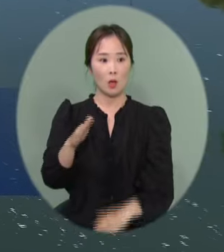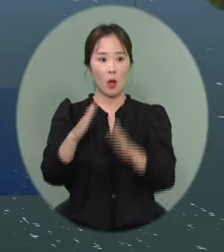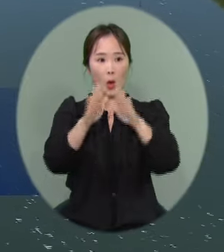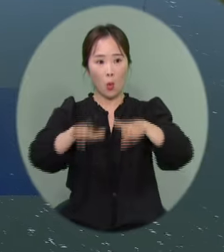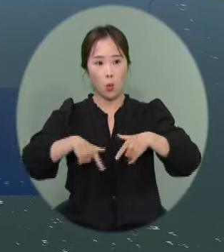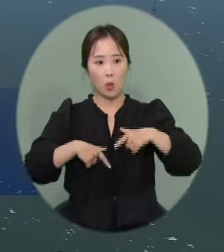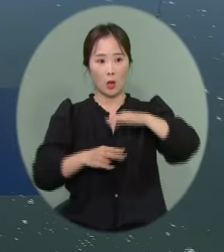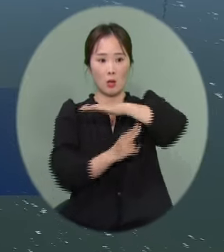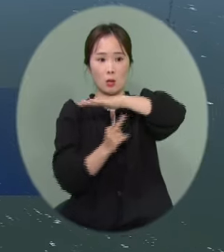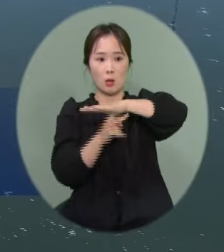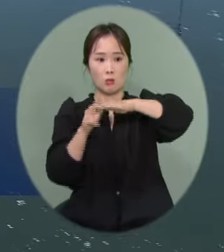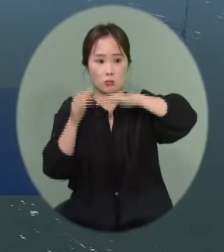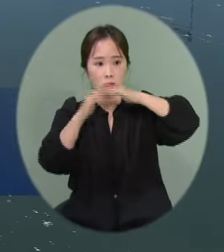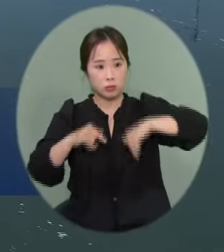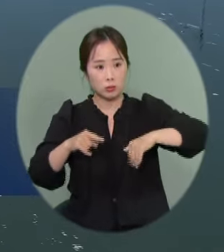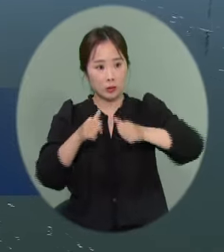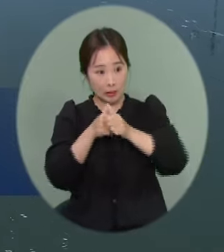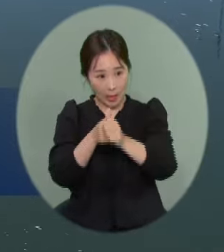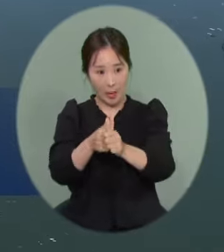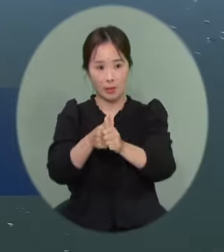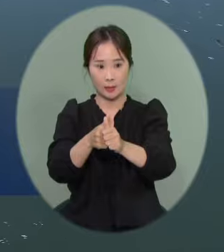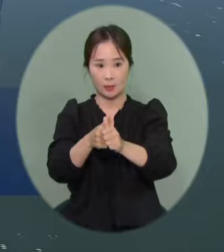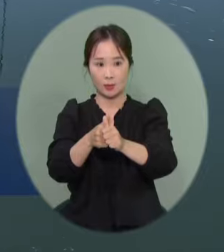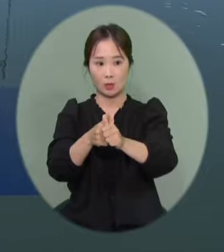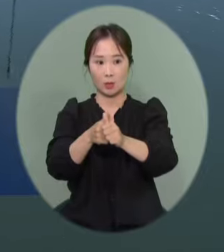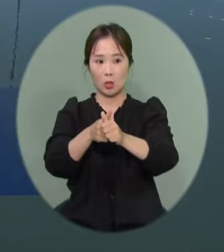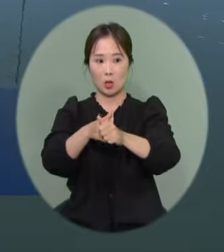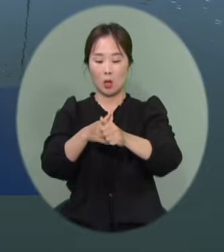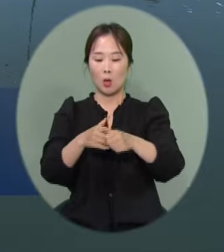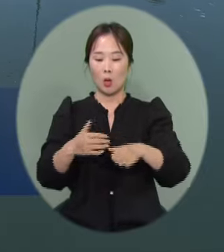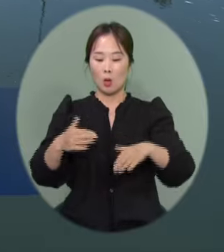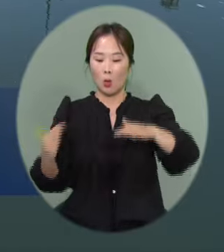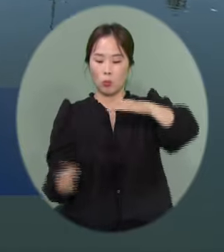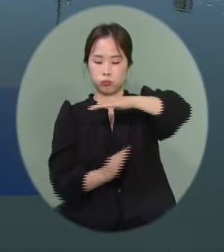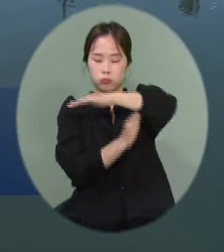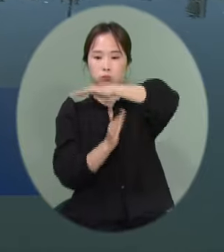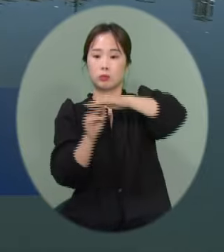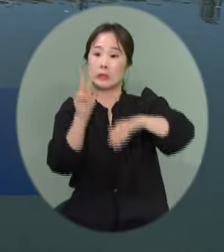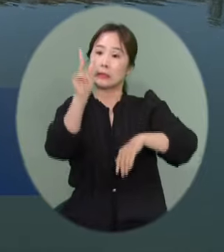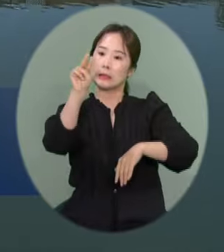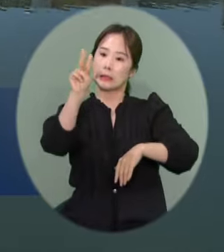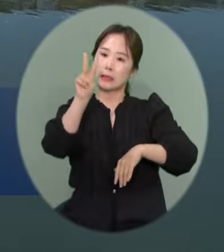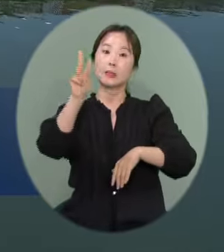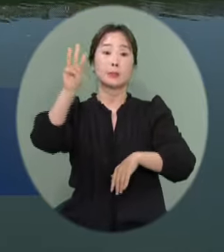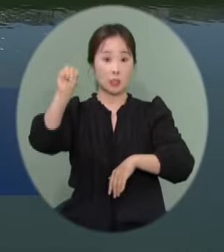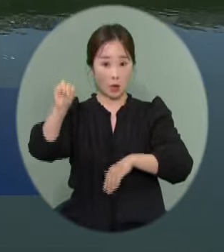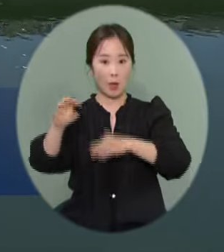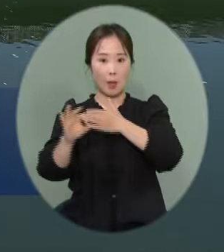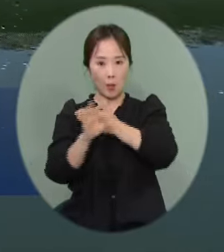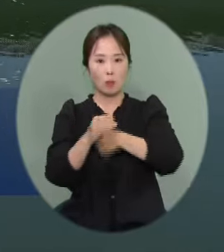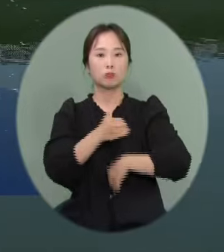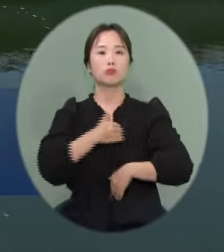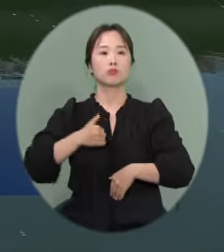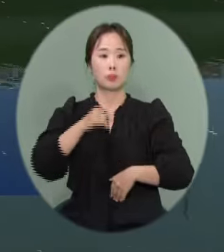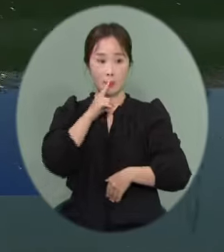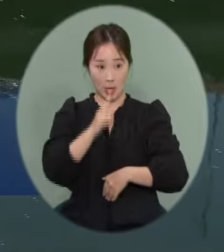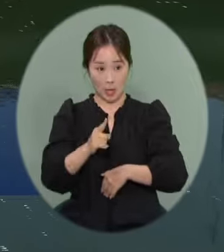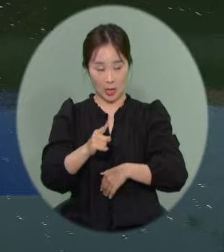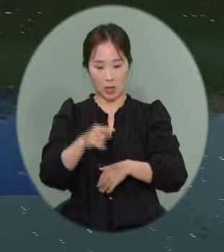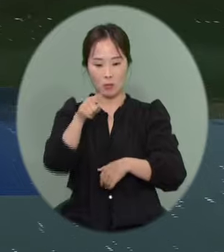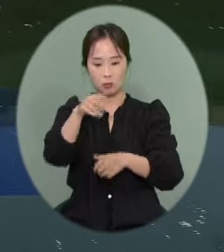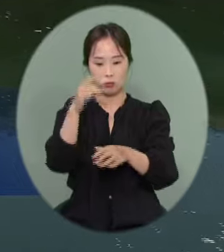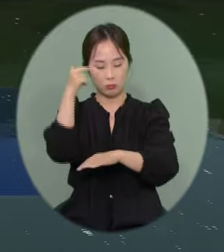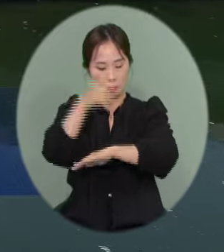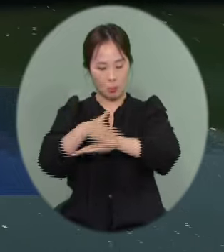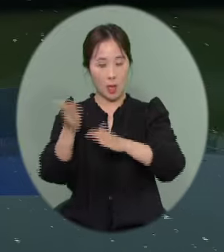서시천 하천지분기에 따라서 최대 홍수위에 여유고 2.0m를 확보하게 되기 때문에 그 계획에 맞춰서